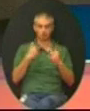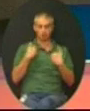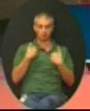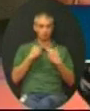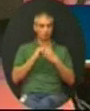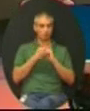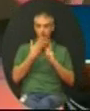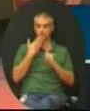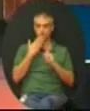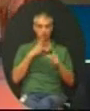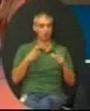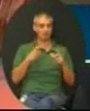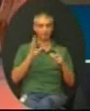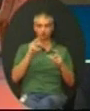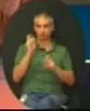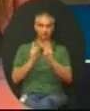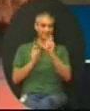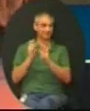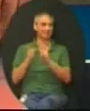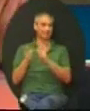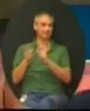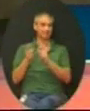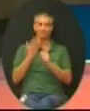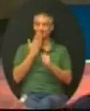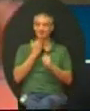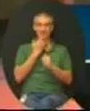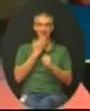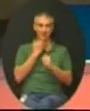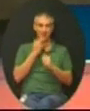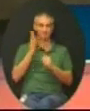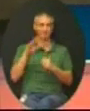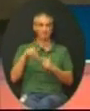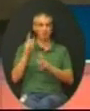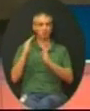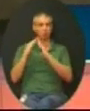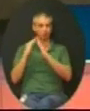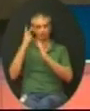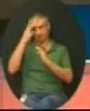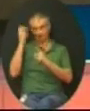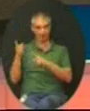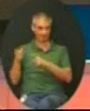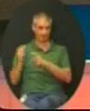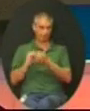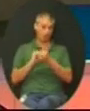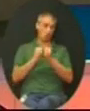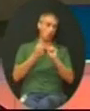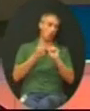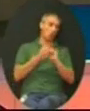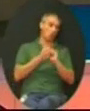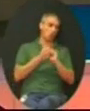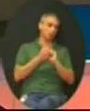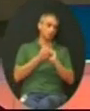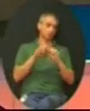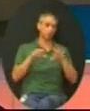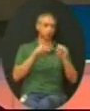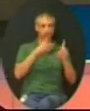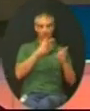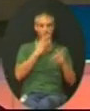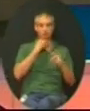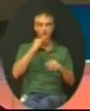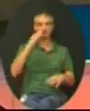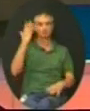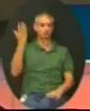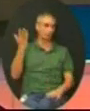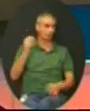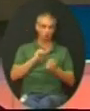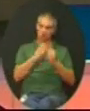או ירושלים שיש בה אזרחים ישראלים ותושבים ערבים, או השטחים, או יהודה